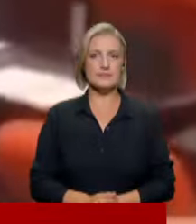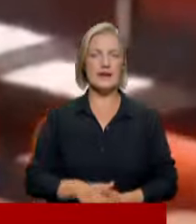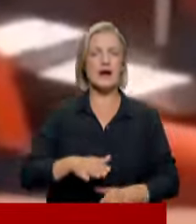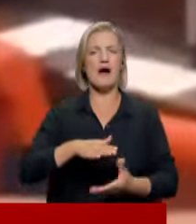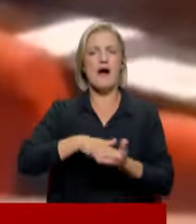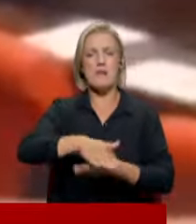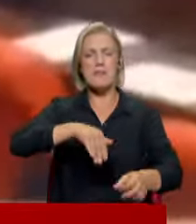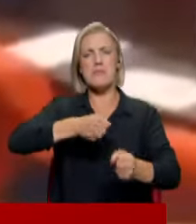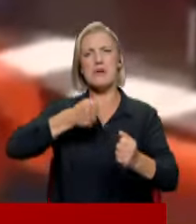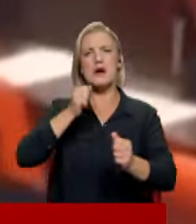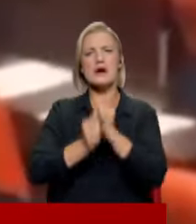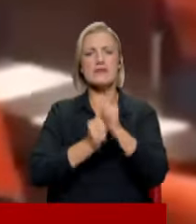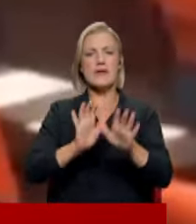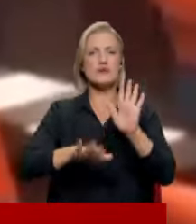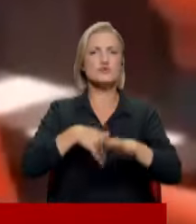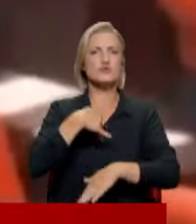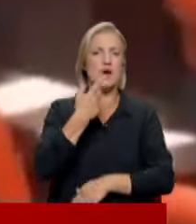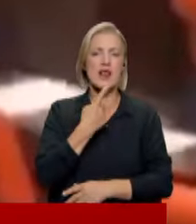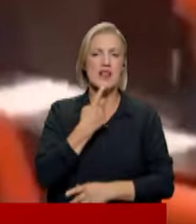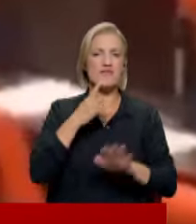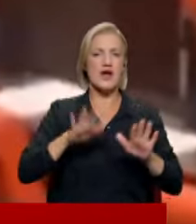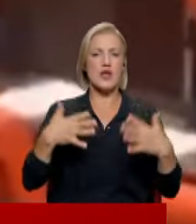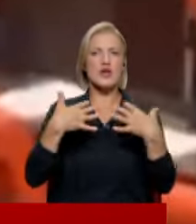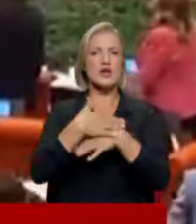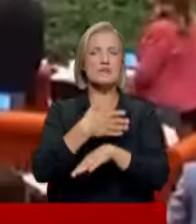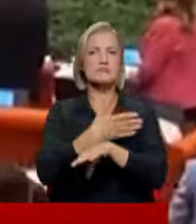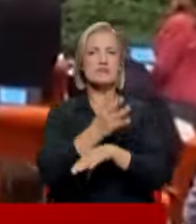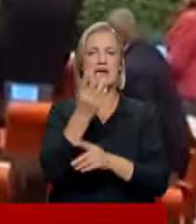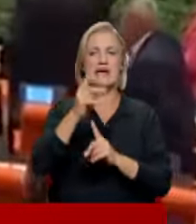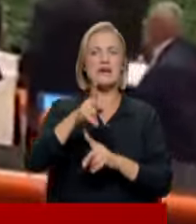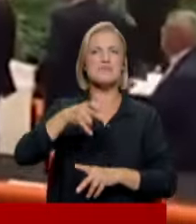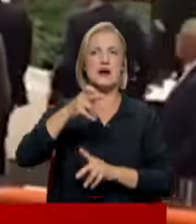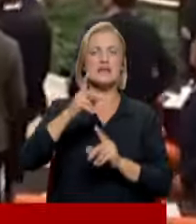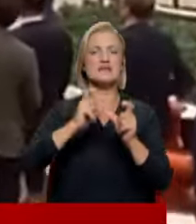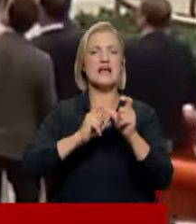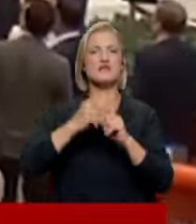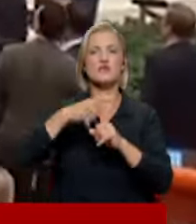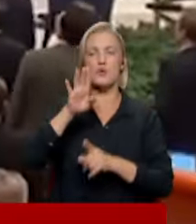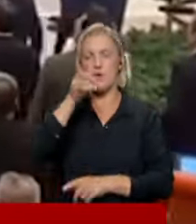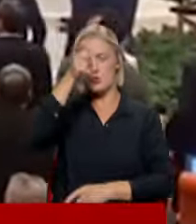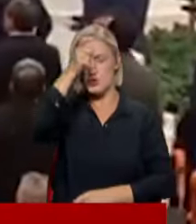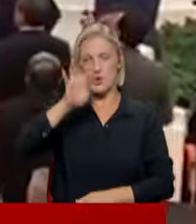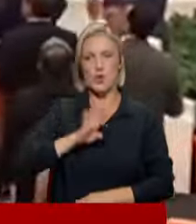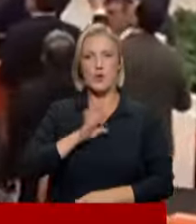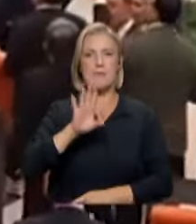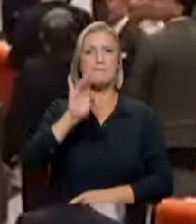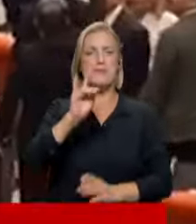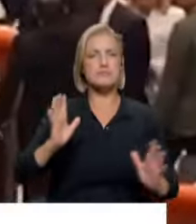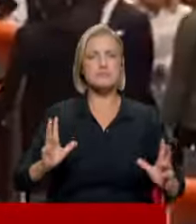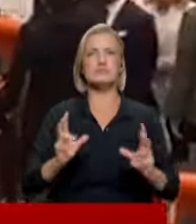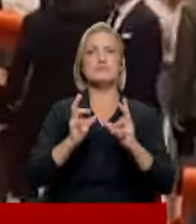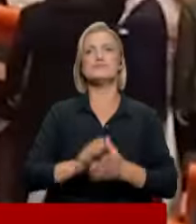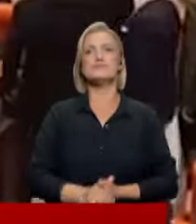Tekme tokatlı kavgadan sonra temenniler lafta kaldı. Gece yarısı bu kez İYİ Partili Selçuk Türkoğlu'yla MHP'li vekiller karşı karşıya